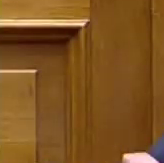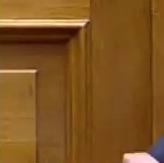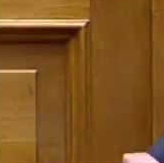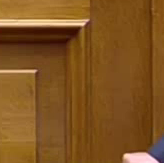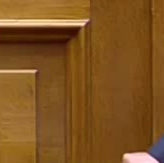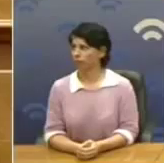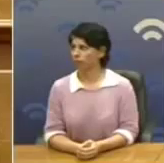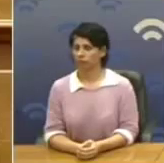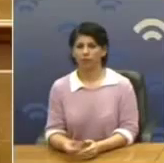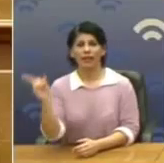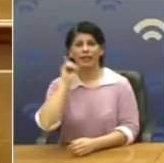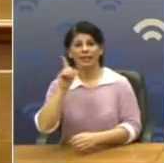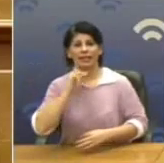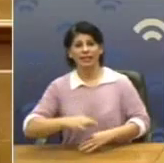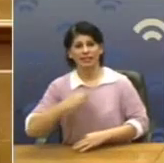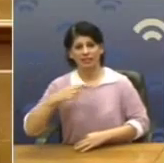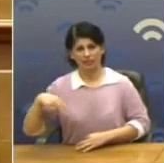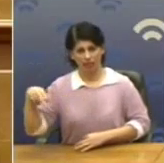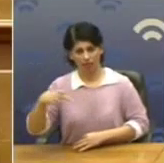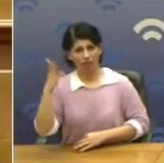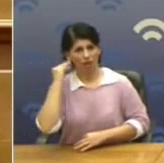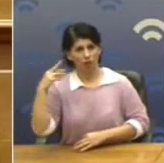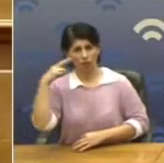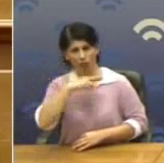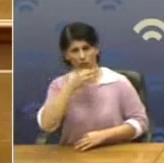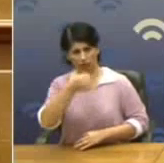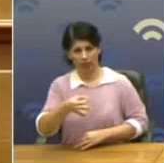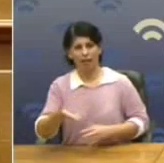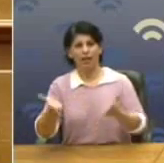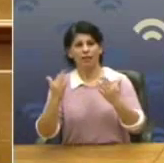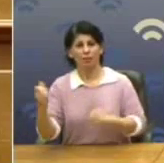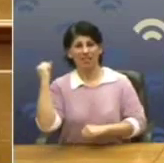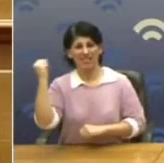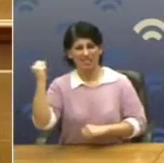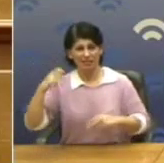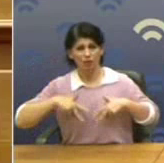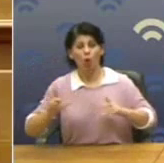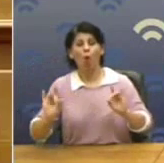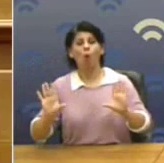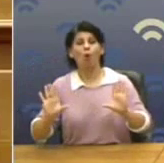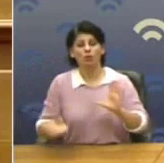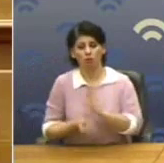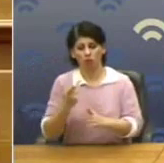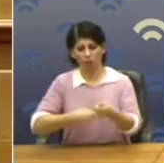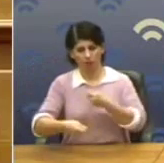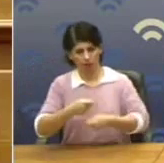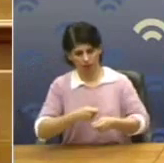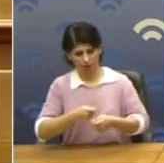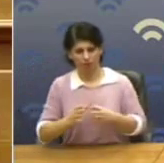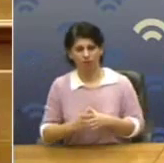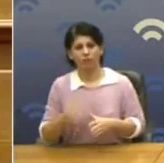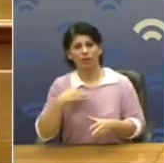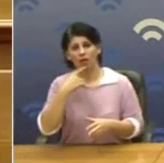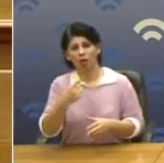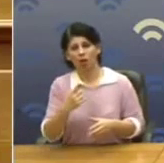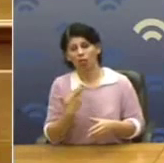Κυρίες και κύριοι συνάδελφοι, άκουσα τον Πρωθυπουργό να λέει ότι δεν υπάρχει ισχυρή χώρα χωρίς ισχυρές επιχειρήσεις. Εγώ θα το αντιστρέψω και θα